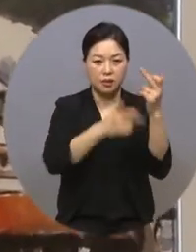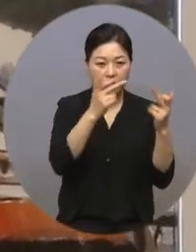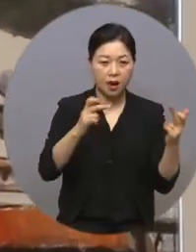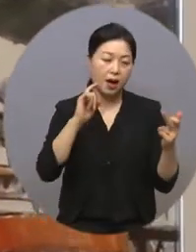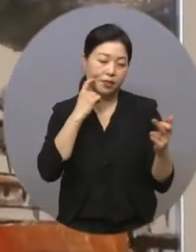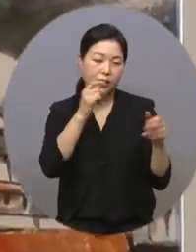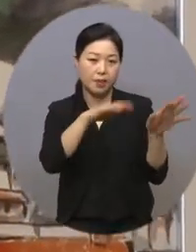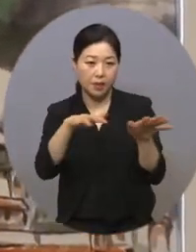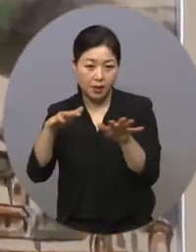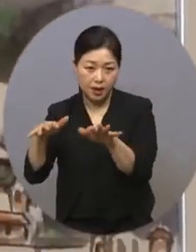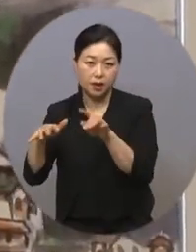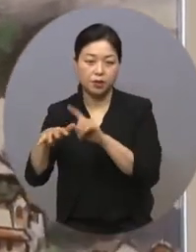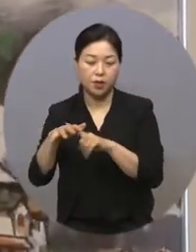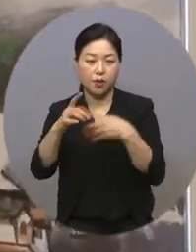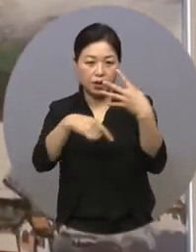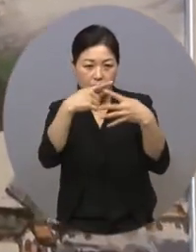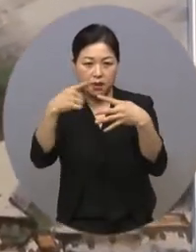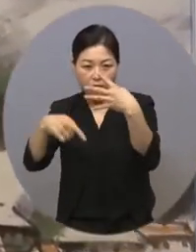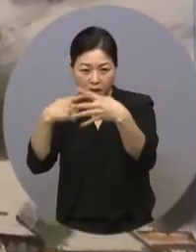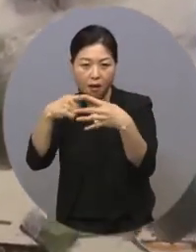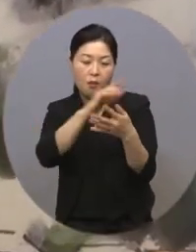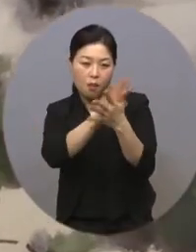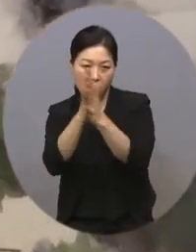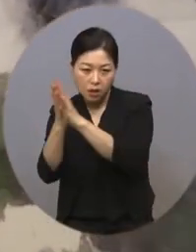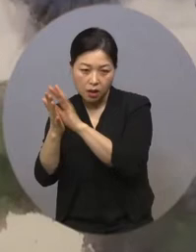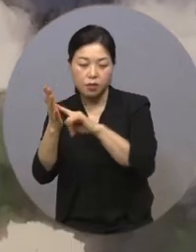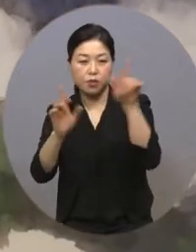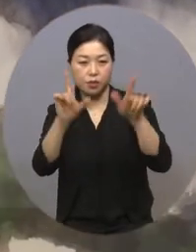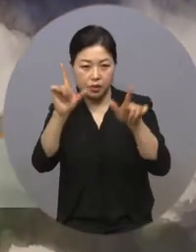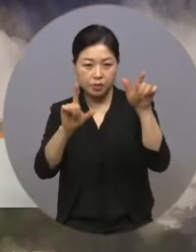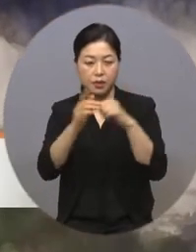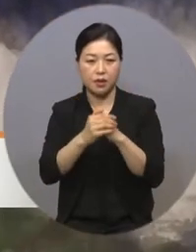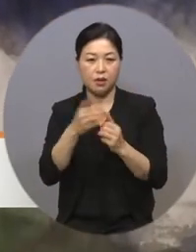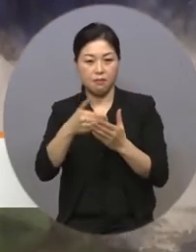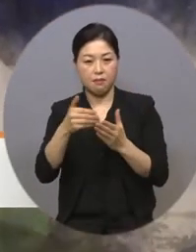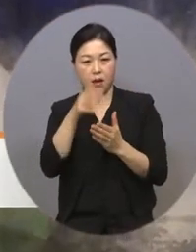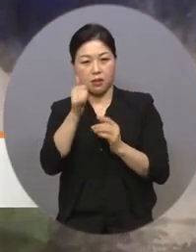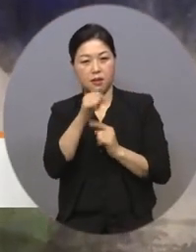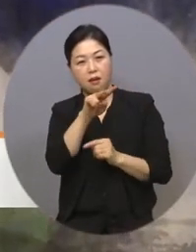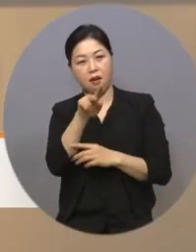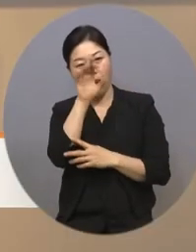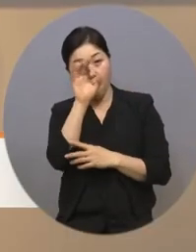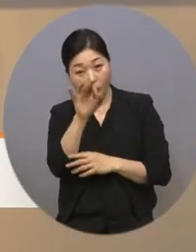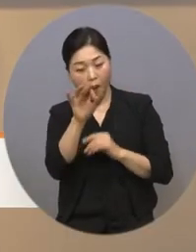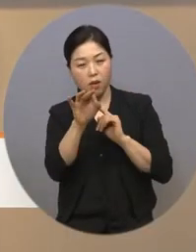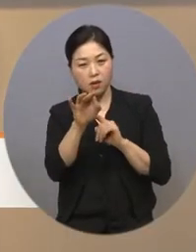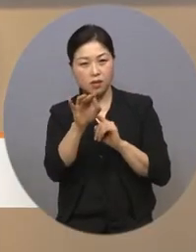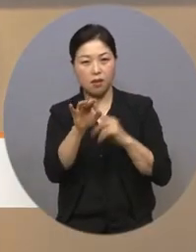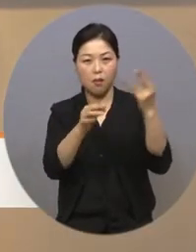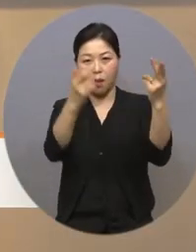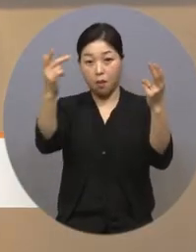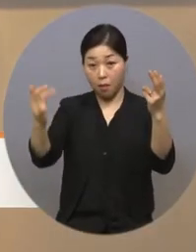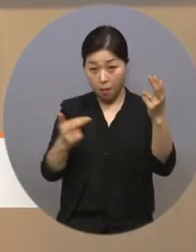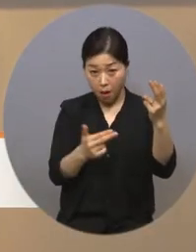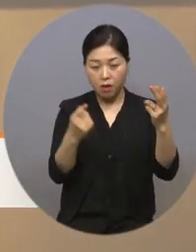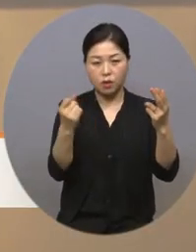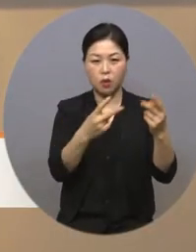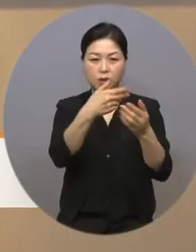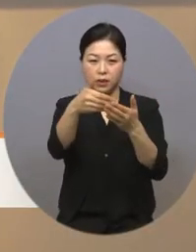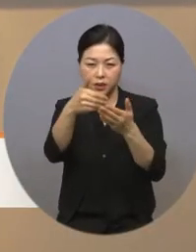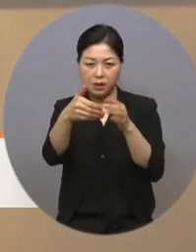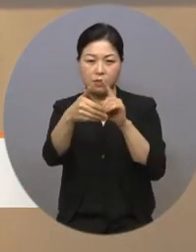사계절 변하는 모습을 작가만의 시선으로 바라본 풍경들이 여백의 미와 더불어 그림의 향취를 느끼게